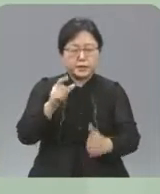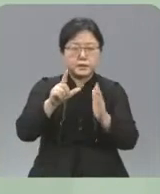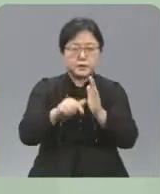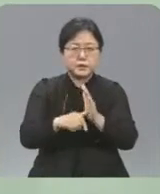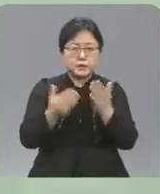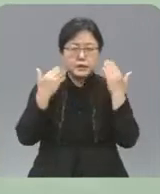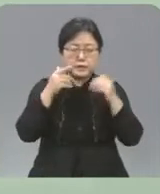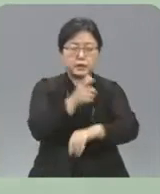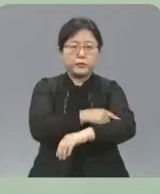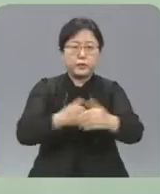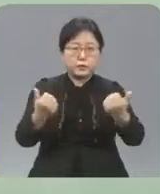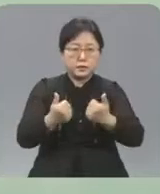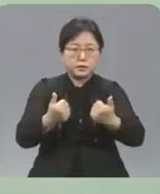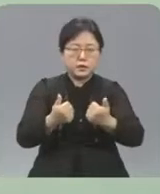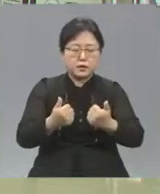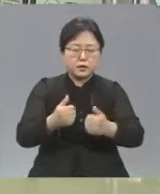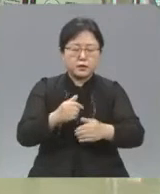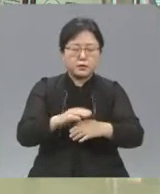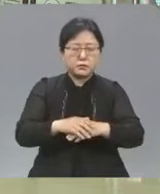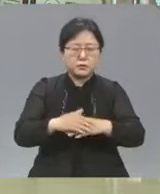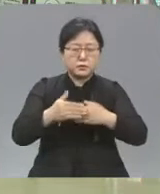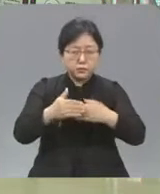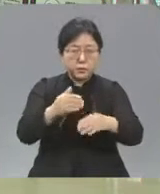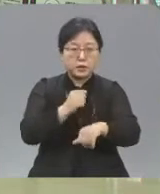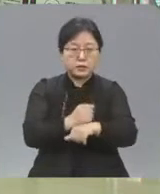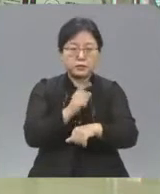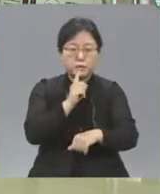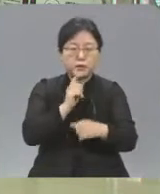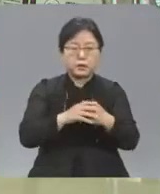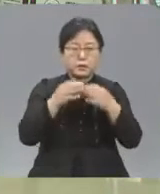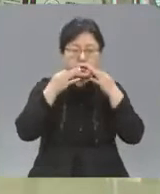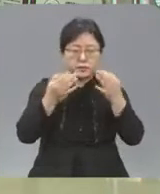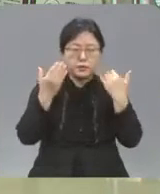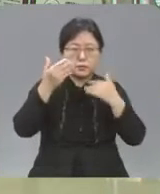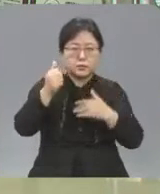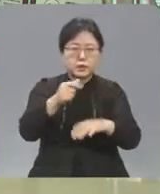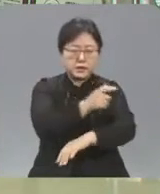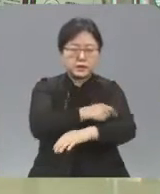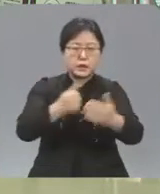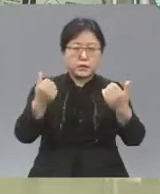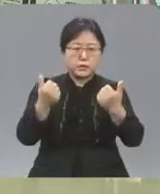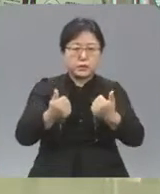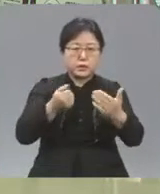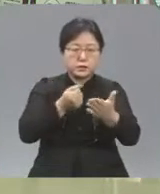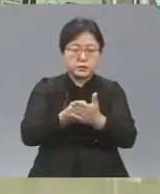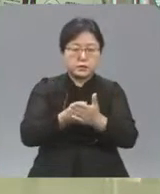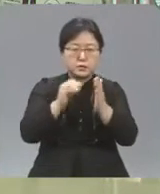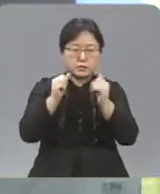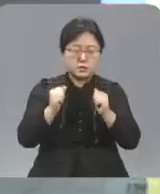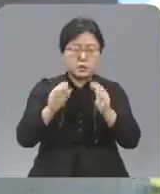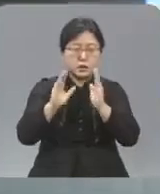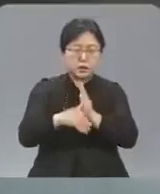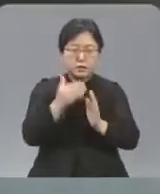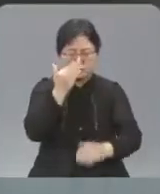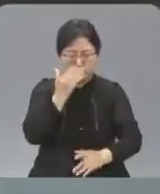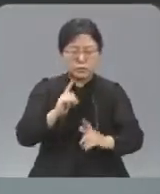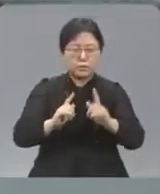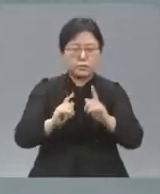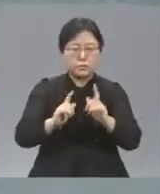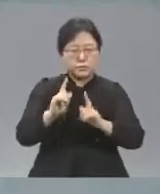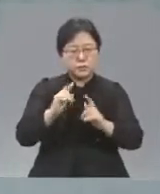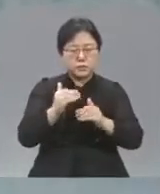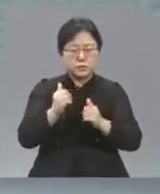안에 이사회를 열어 적절한 조치를 취하겠다고 밝히고 김 총장은 이사회의 결정이 있을 때까지 겸허한 자세로 기다려줄